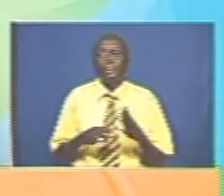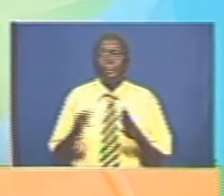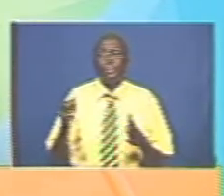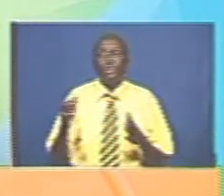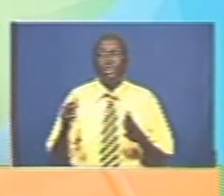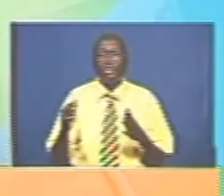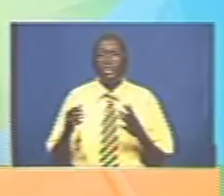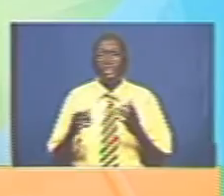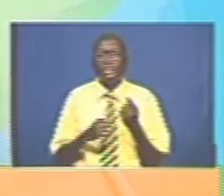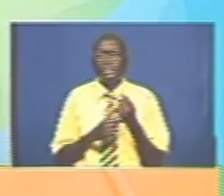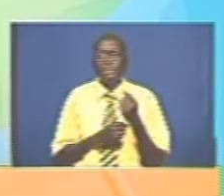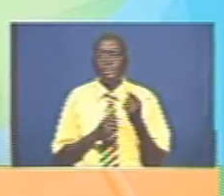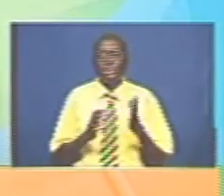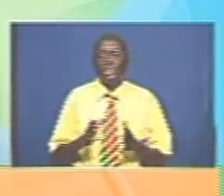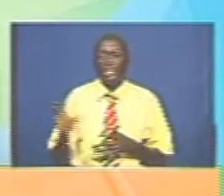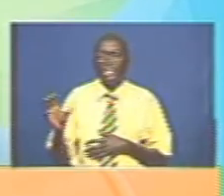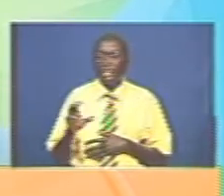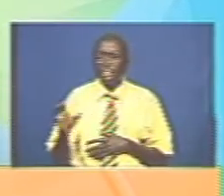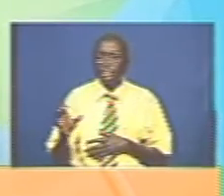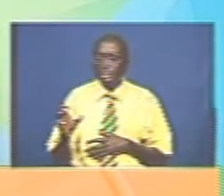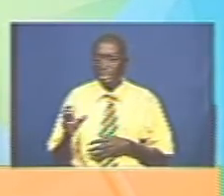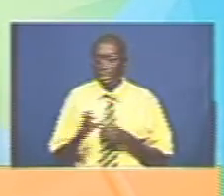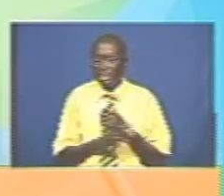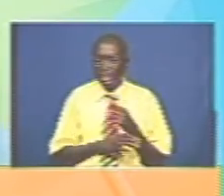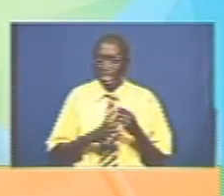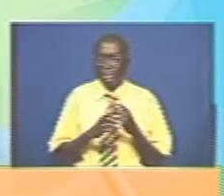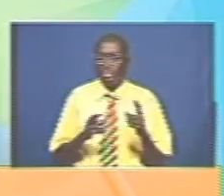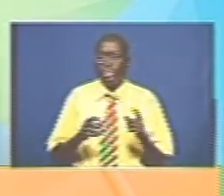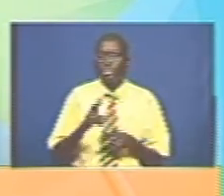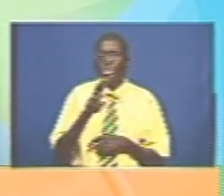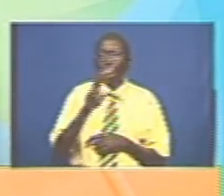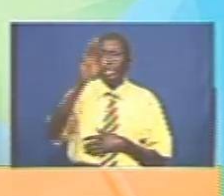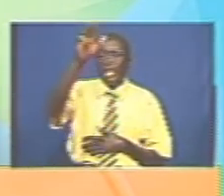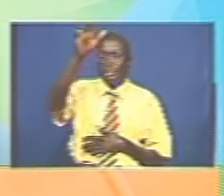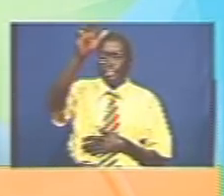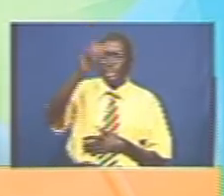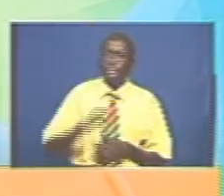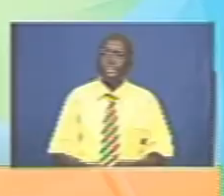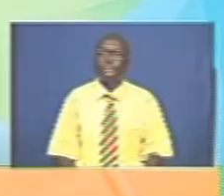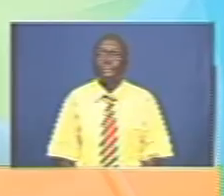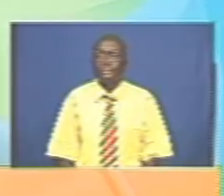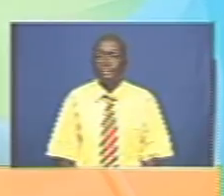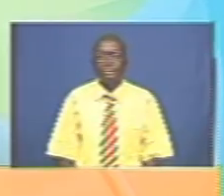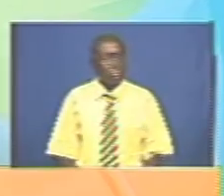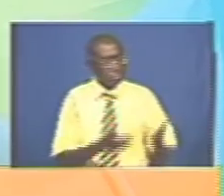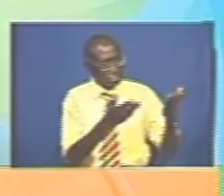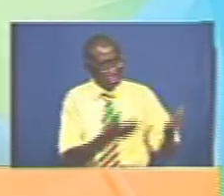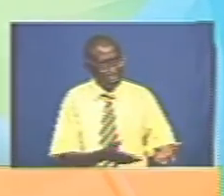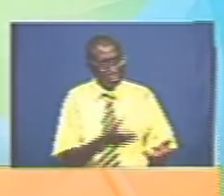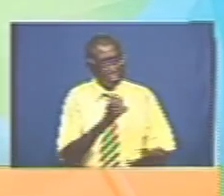wetu, ataanza kuwachezea muziki wa country kuanzia saa 8 mchana. Ndiyo. Ndiyo. Elvis, wacha nije